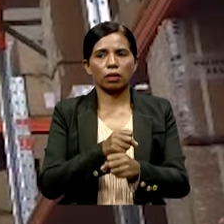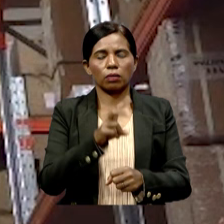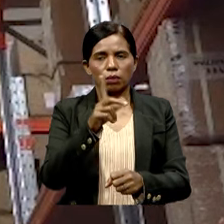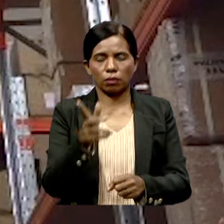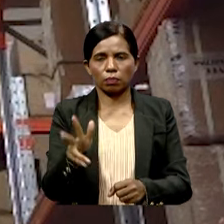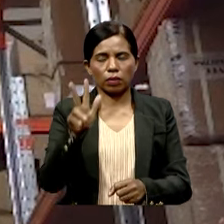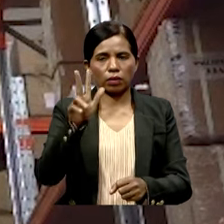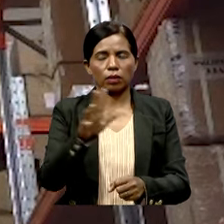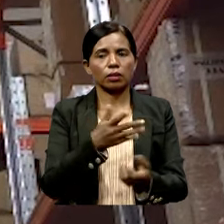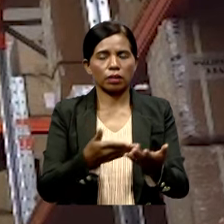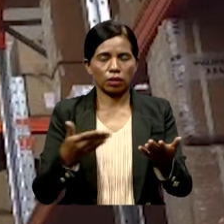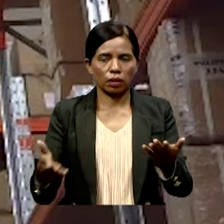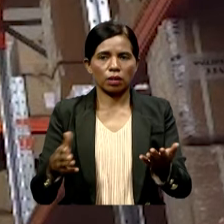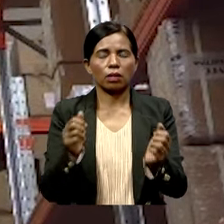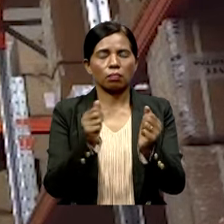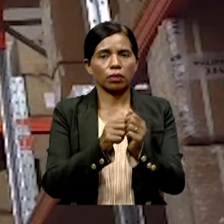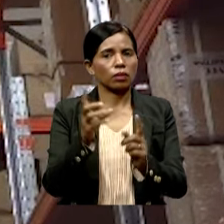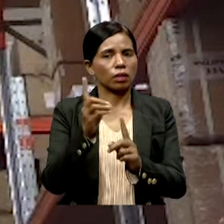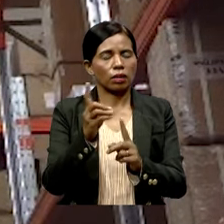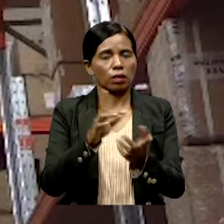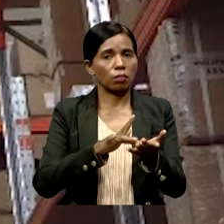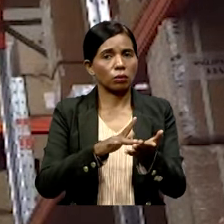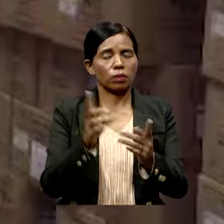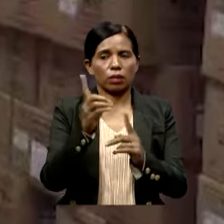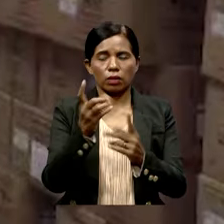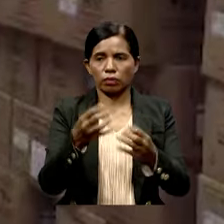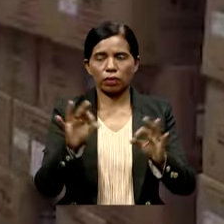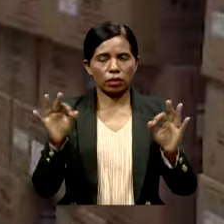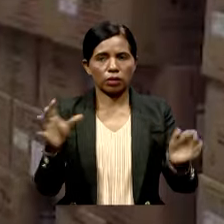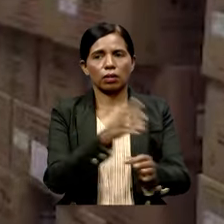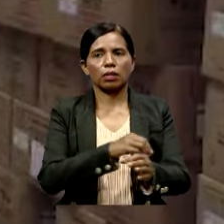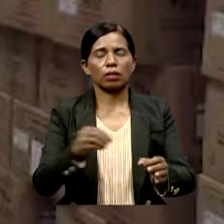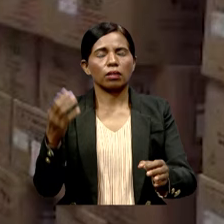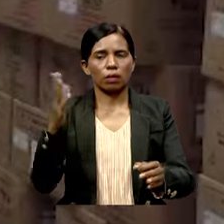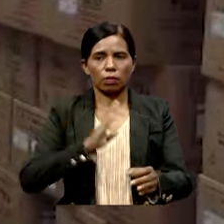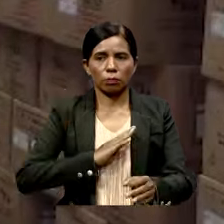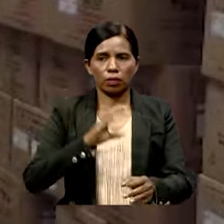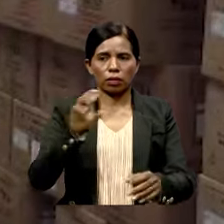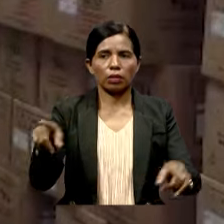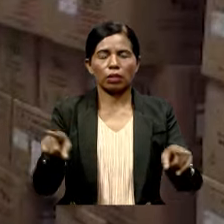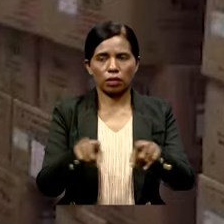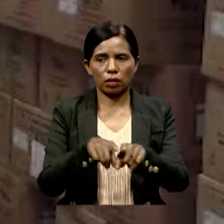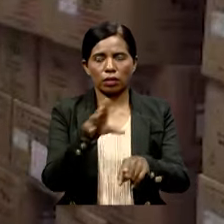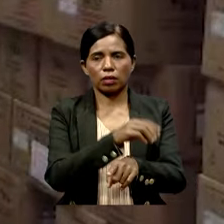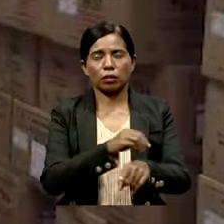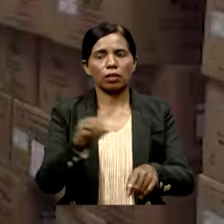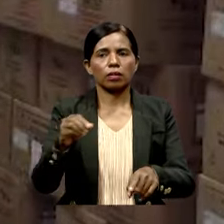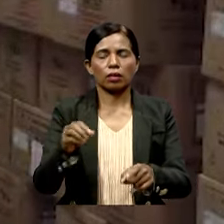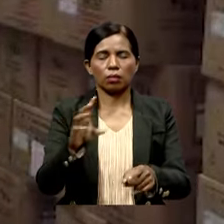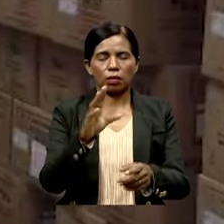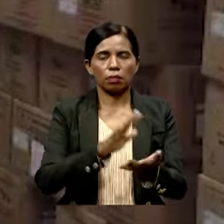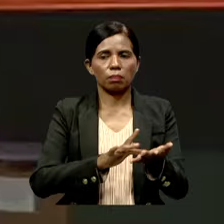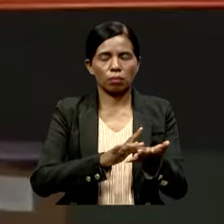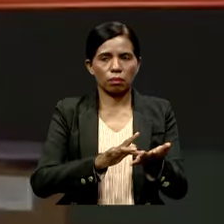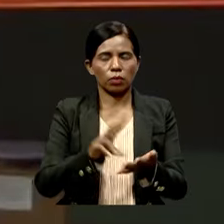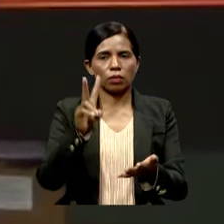resintolu produto item nen mak expire ia Instituto Nacional Farmasia produto medico ia regional Baucau anesan konsumave serua ai moruk